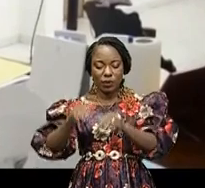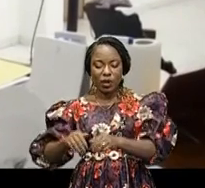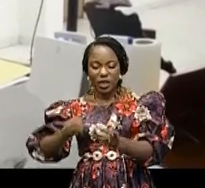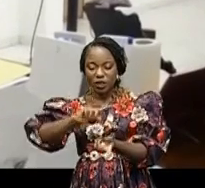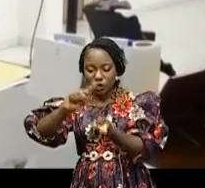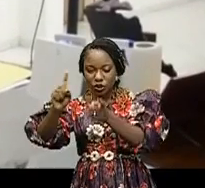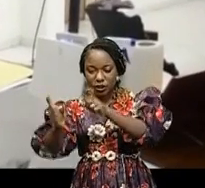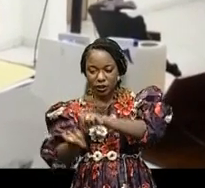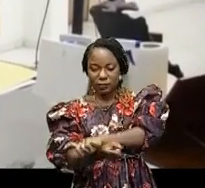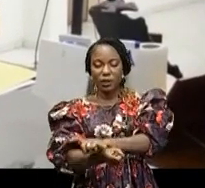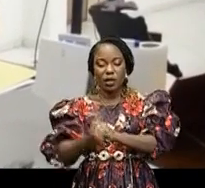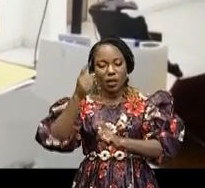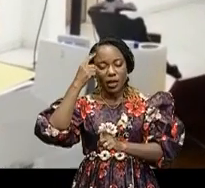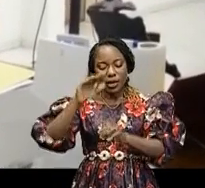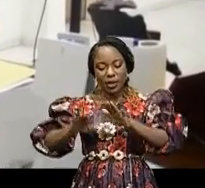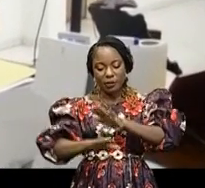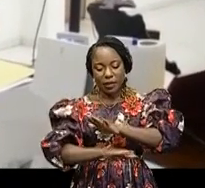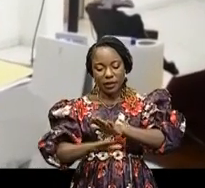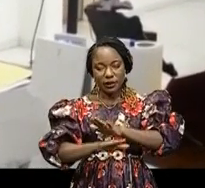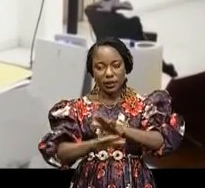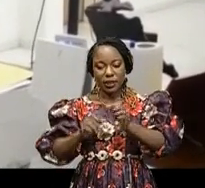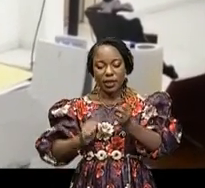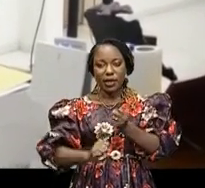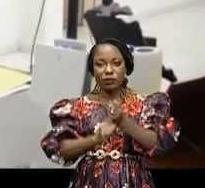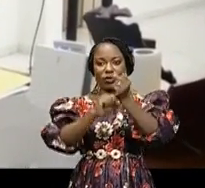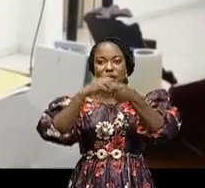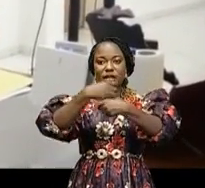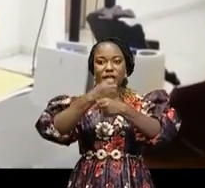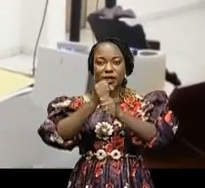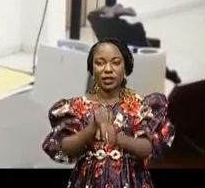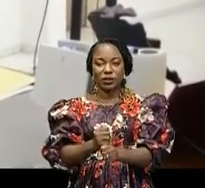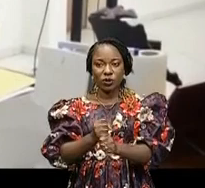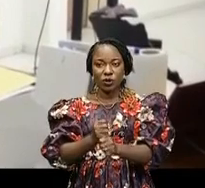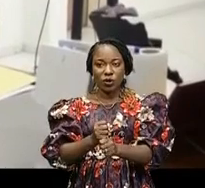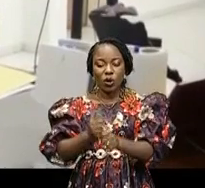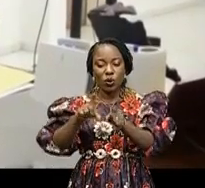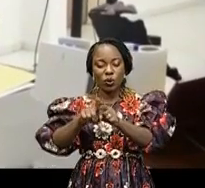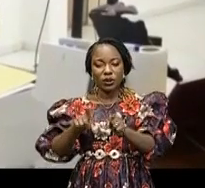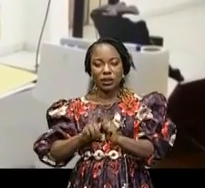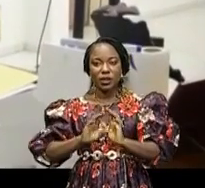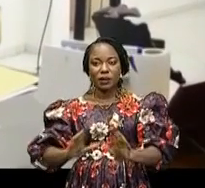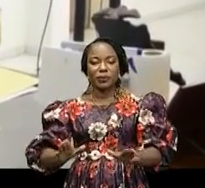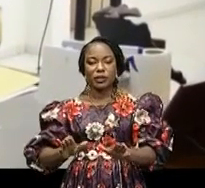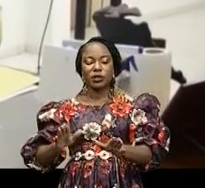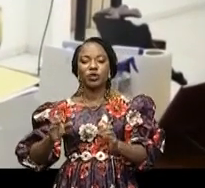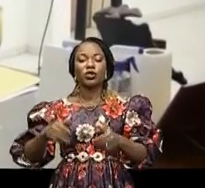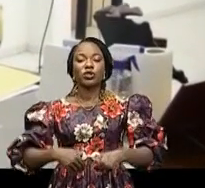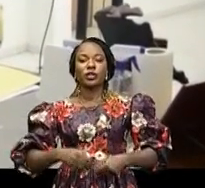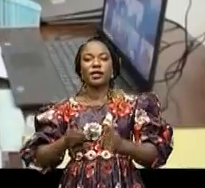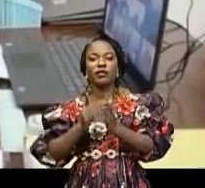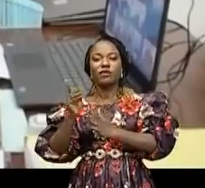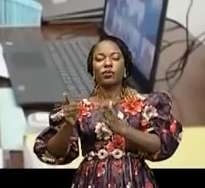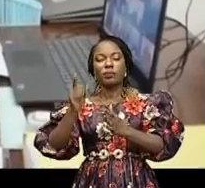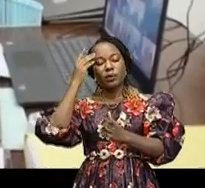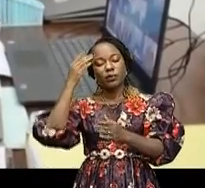d'amélioration de moyens d'existence à la base, l'appui à la création d'une masse critique de compétences de jeunes à travers le développement des